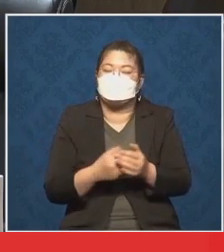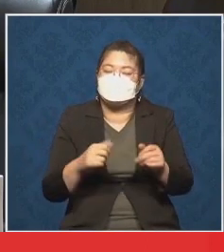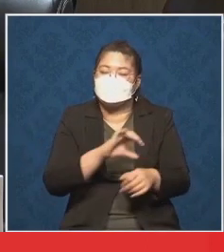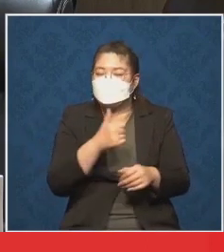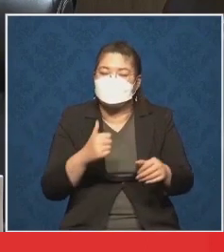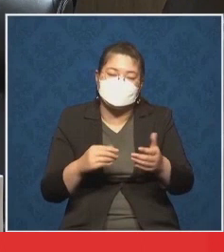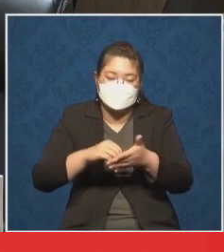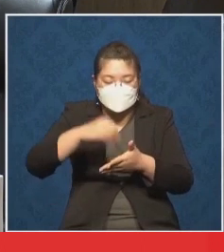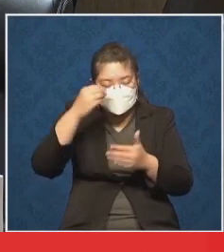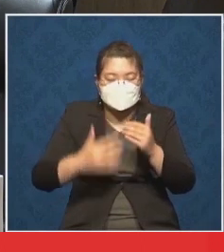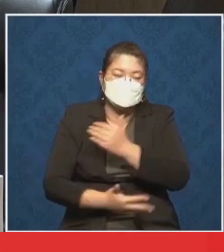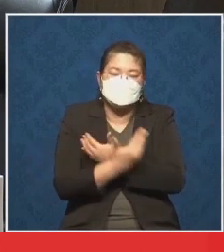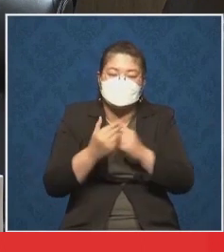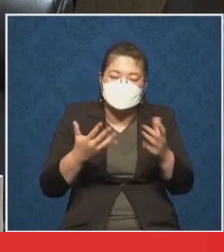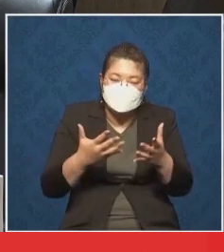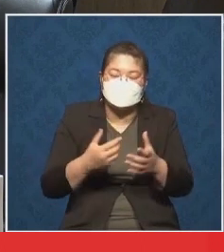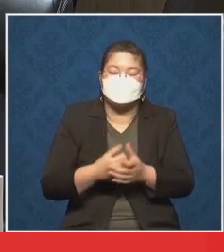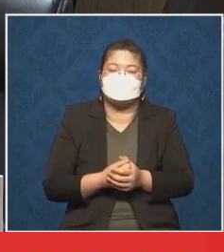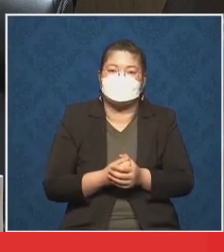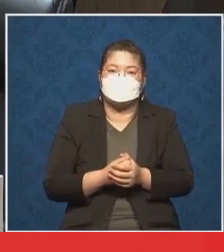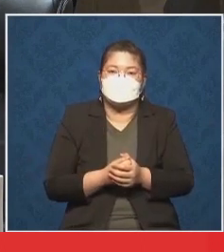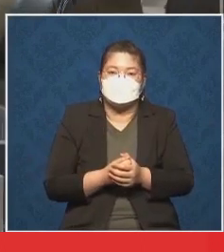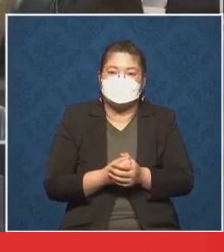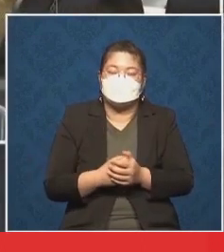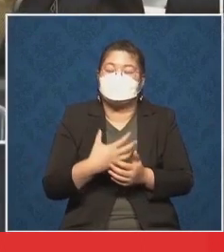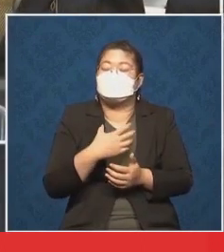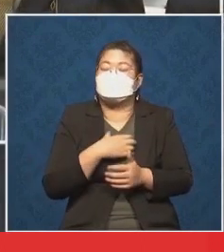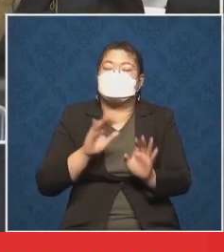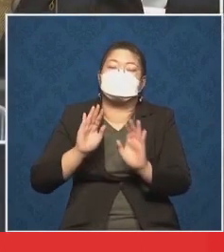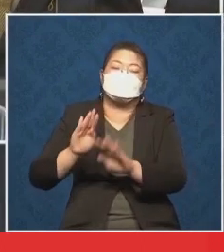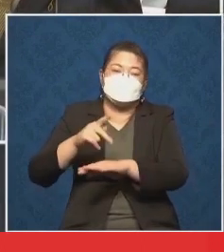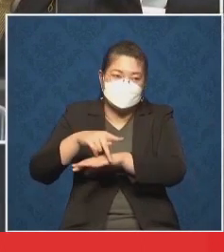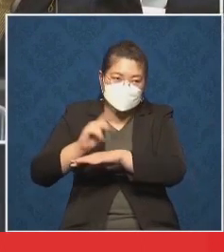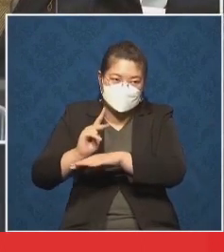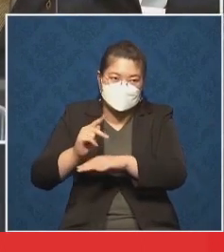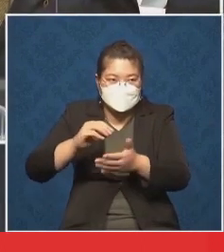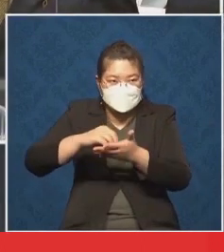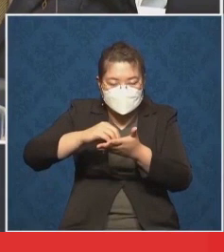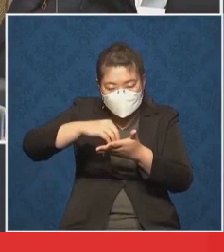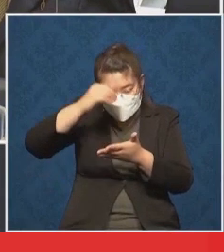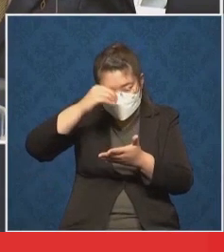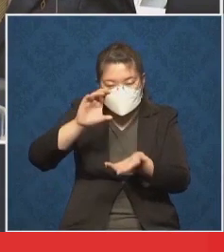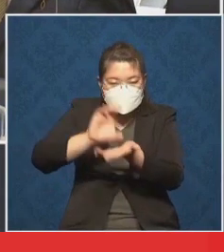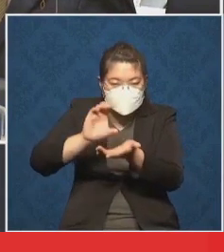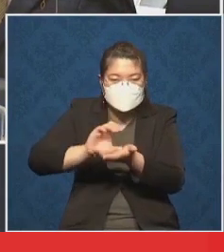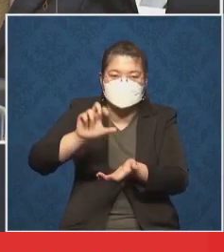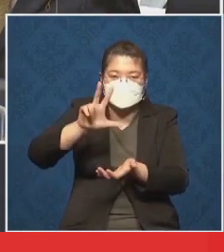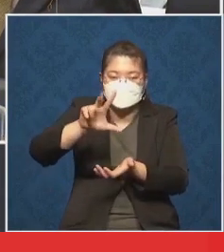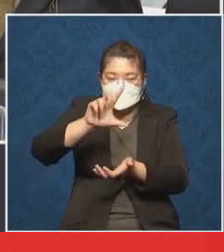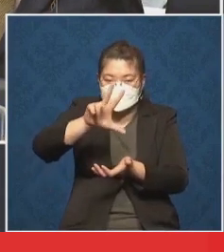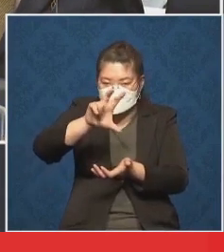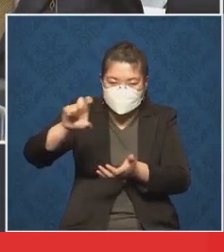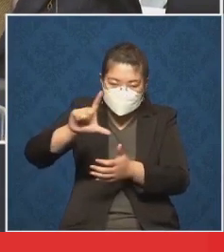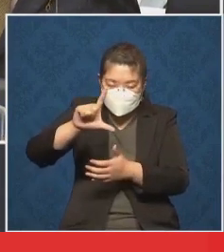ยอันนี้ก็อยากจะให้ท่านประธานได้ดูว่างบ300ล้านเนี่ยถ้ามันจะมากขึ้นเพื่อองค์ความ